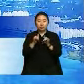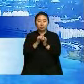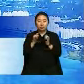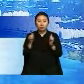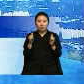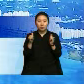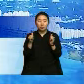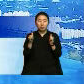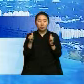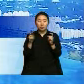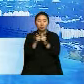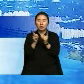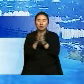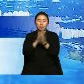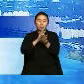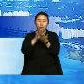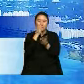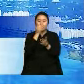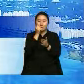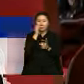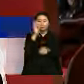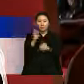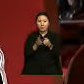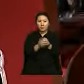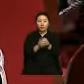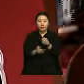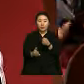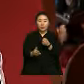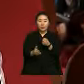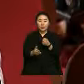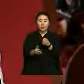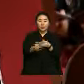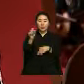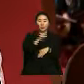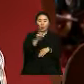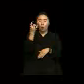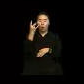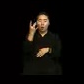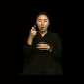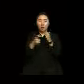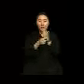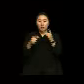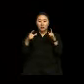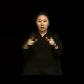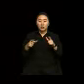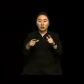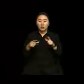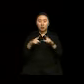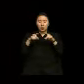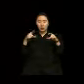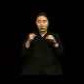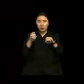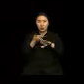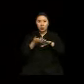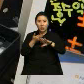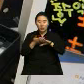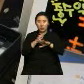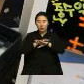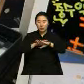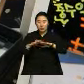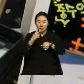분들에게 직접적으로 쓸수 있는 화폐이기 때문에 자치단체들이 기존에 발행했던 지역 상품권과 달리 유통구조에